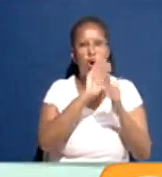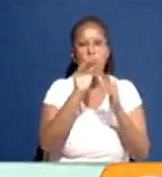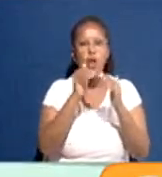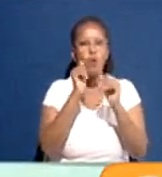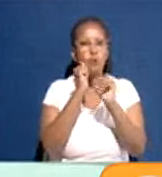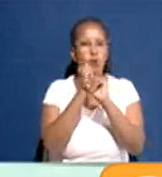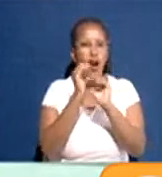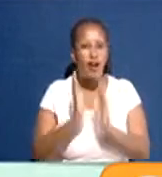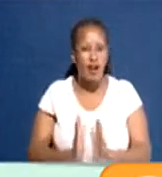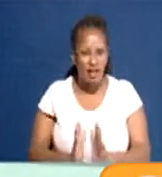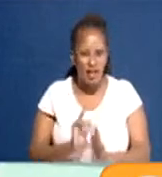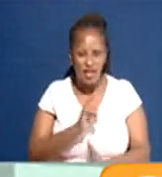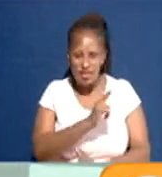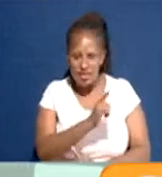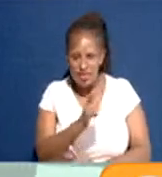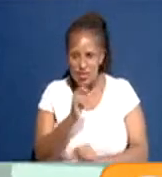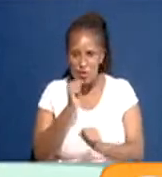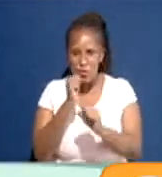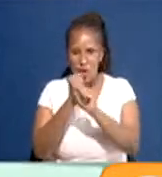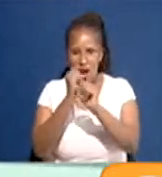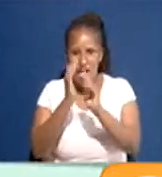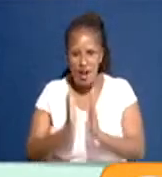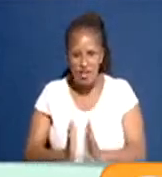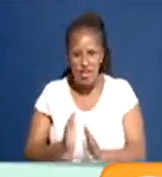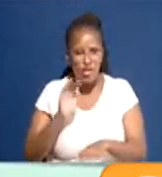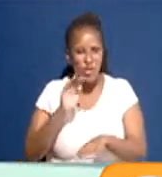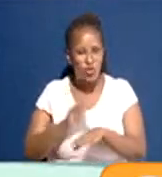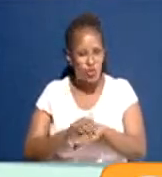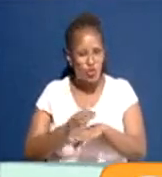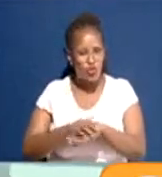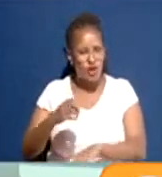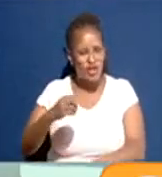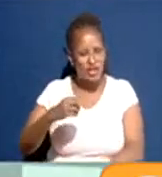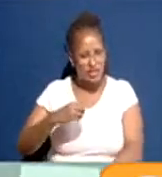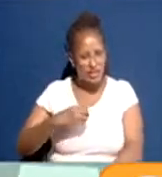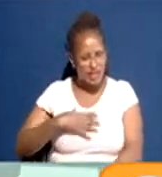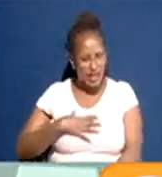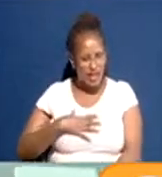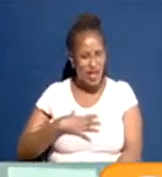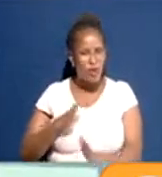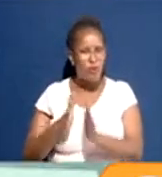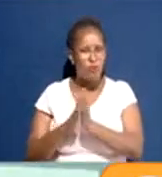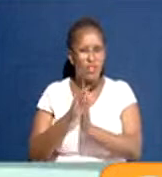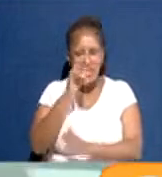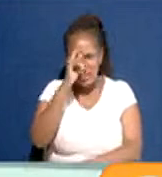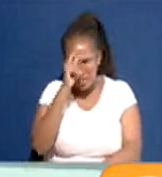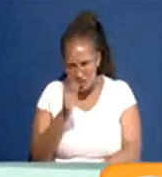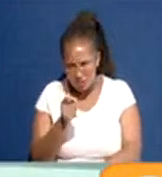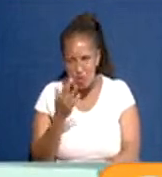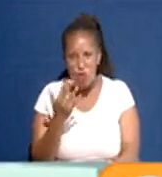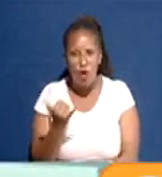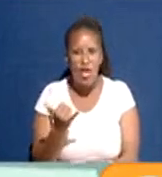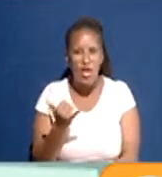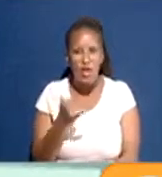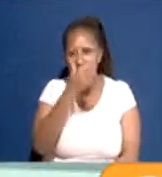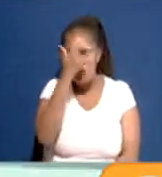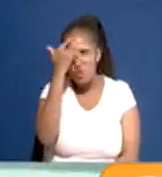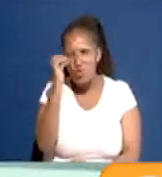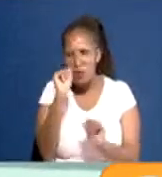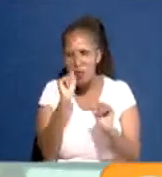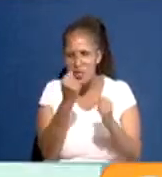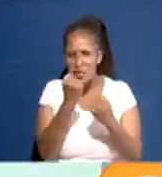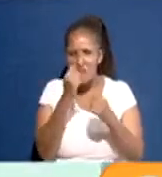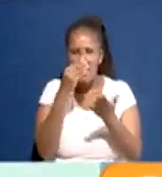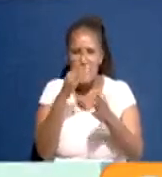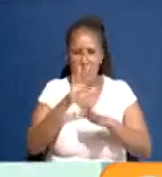wafanyikazi. These workers, they should retire in dignity because they have saved enough